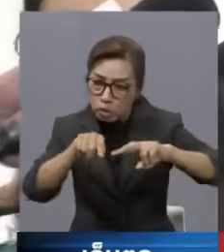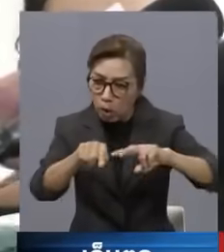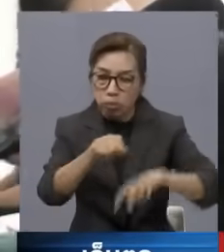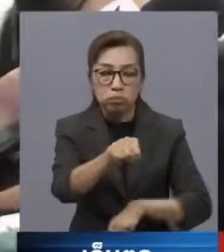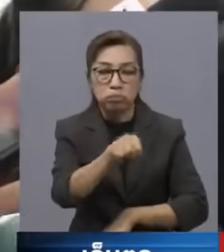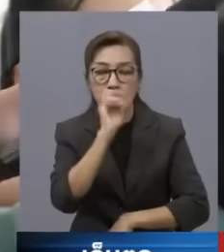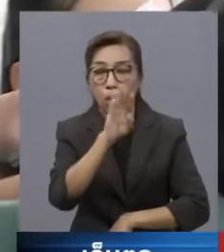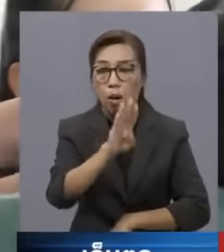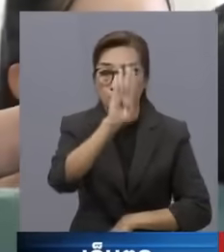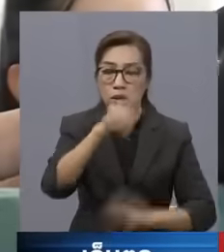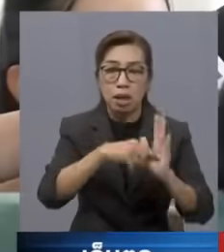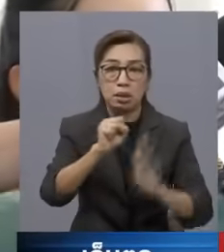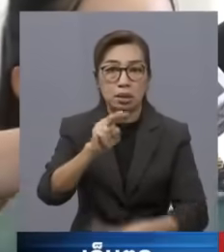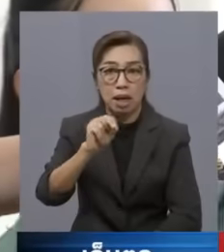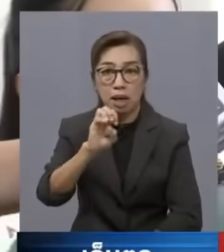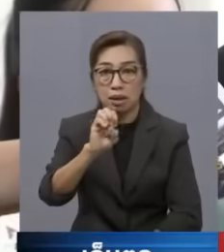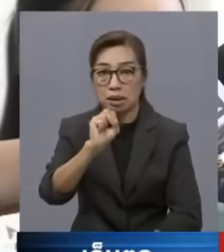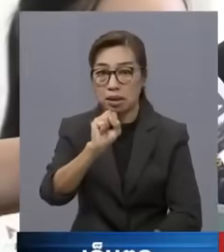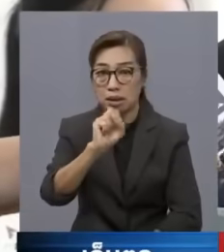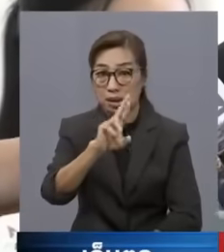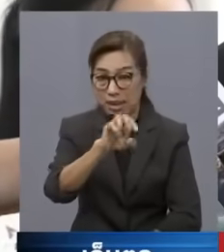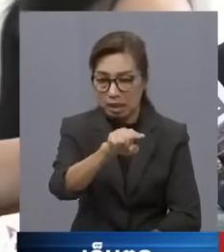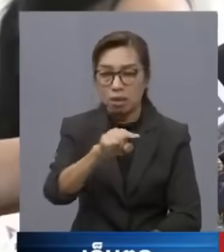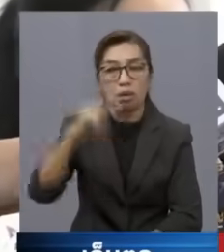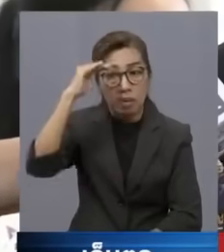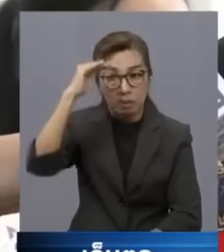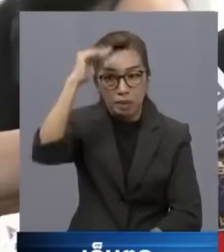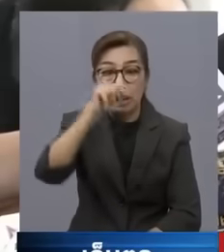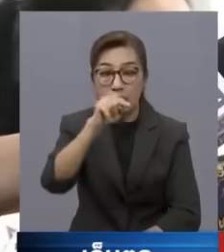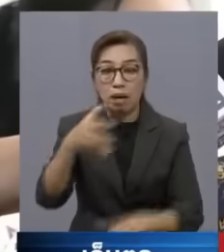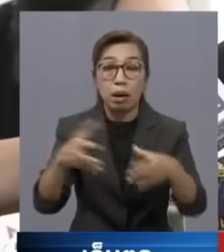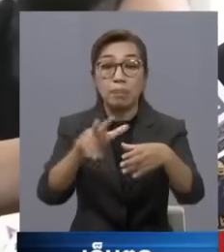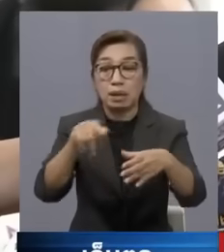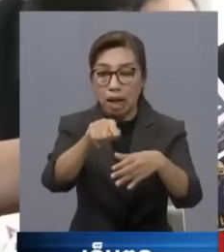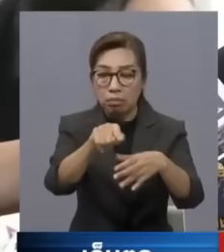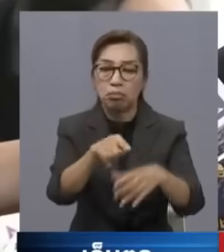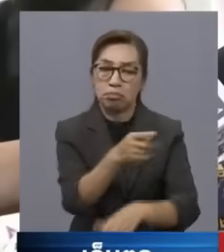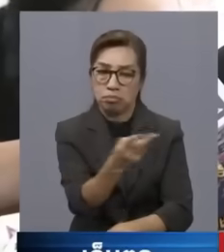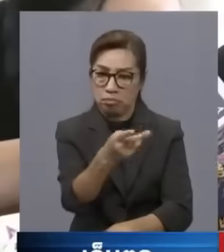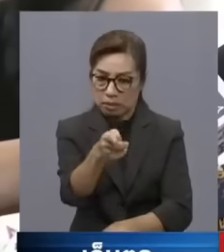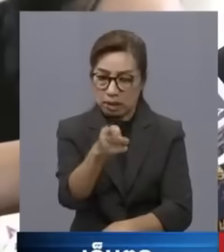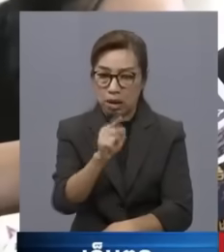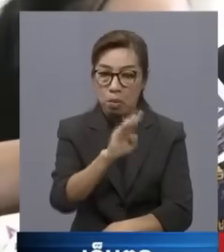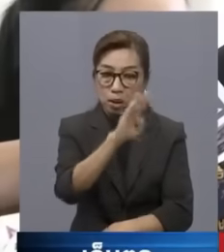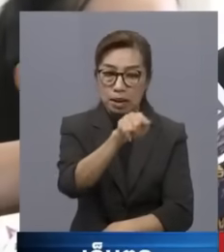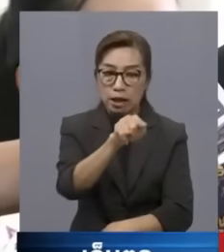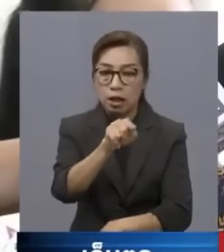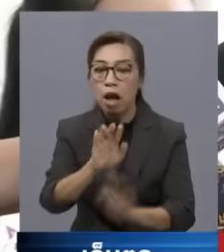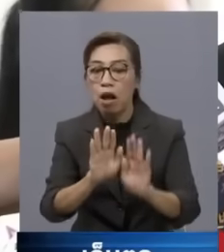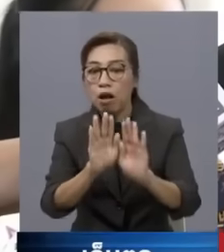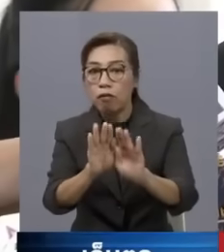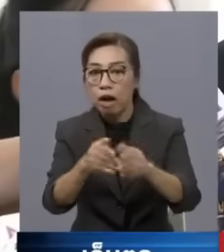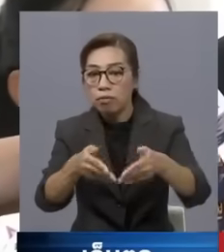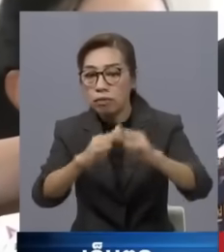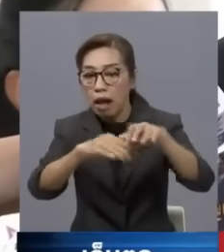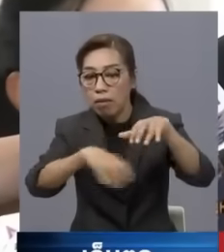แสนสิริแล้วก็คุณเศรษฐาทวีสินที่ตอนนี้เป็น candidateนายกของทางเพื่อไทยจัดตั้งนอมินีขึ้นมากู้เงินจำนวน 1,000